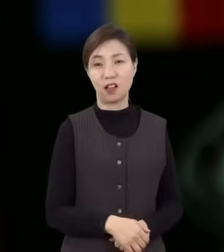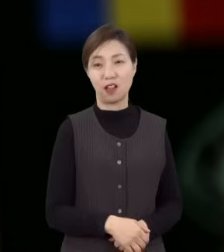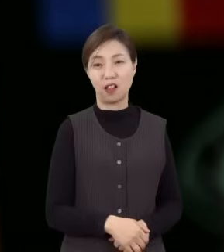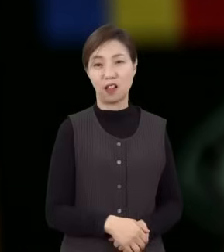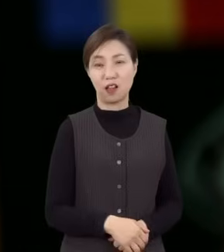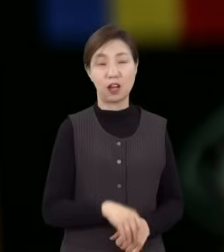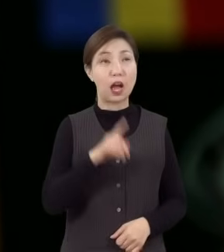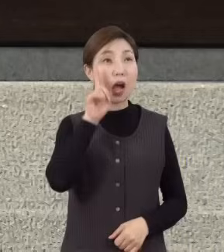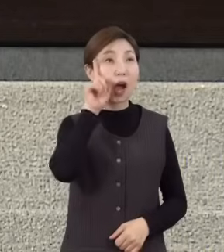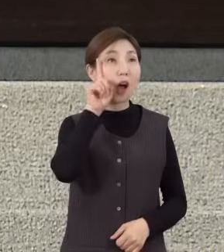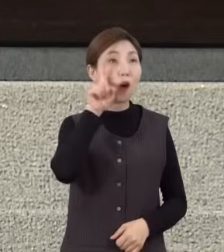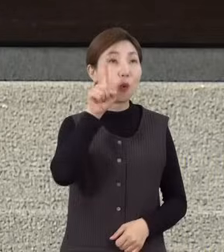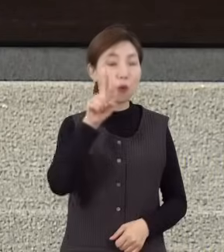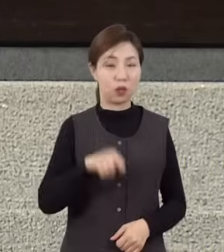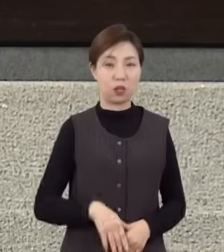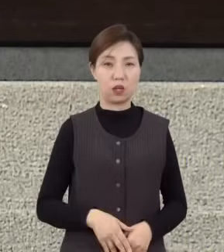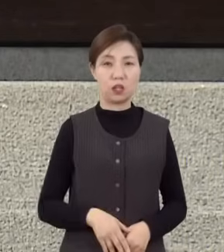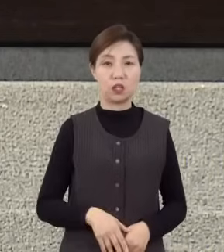하루가 지나갔어요.